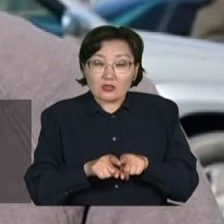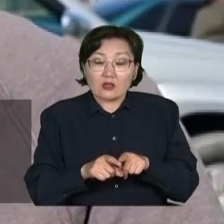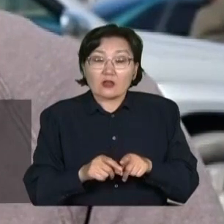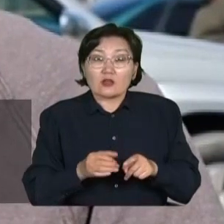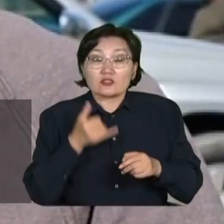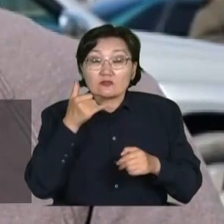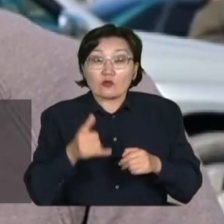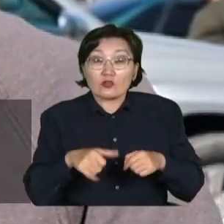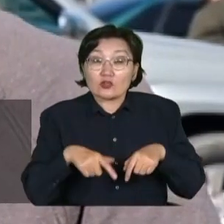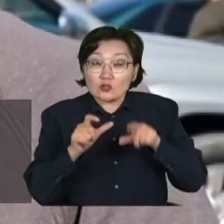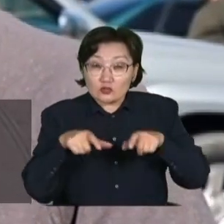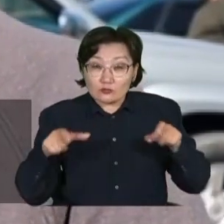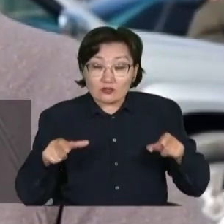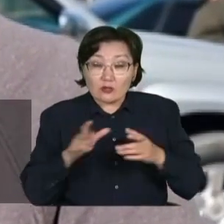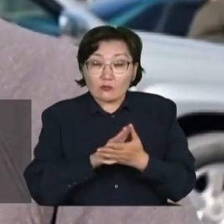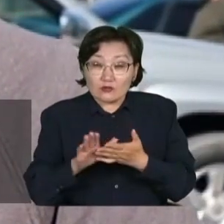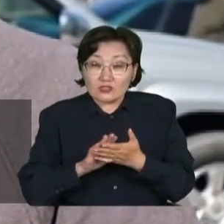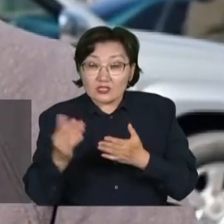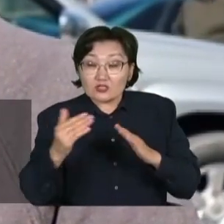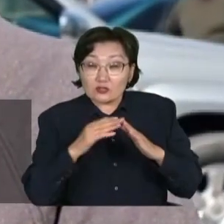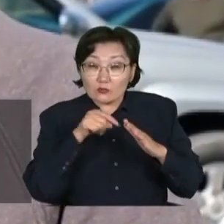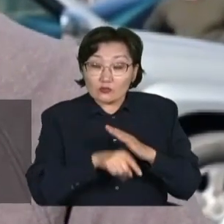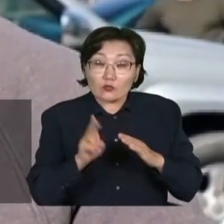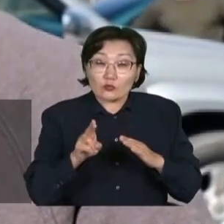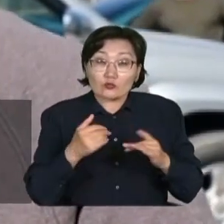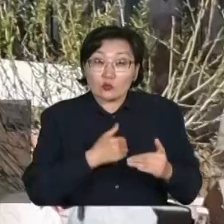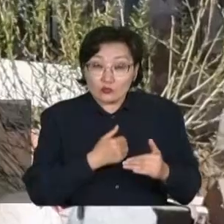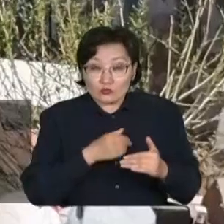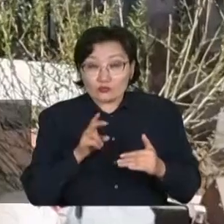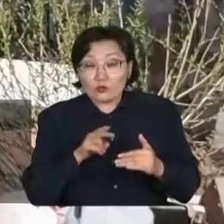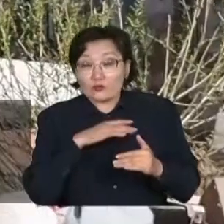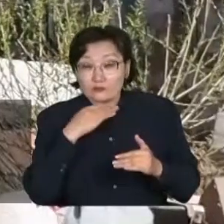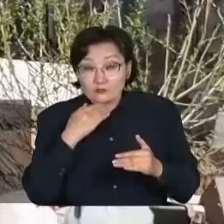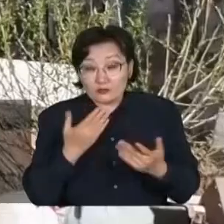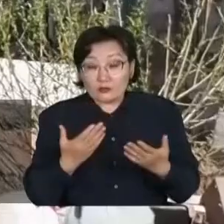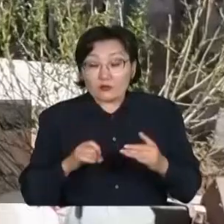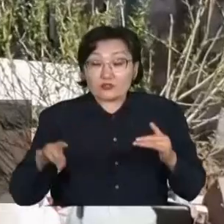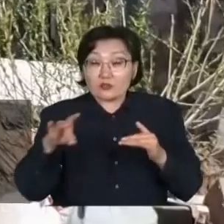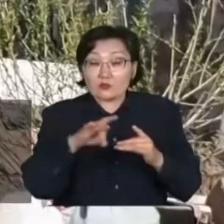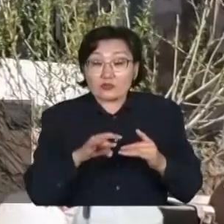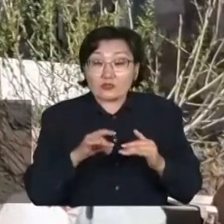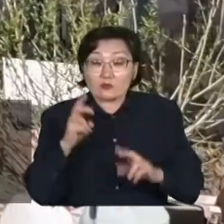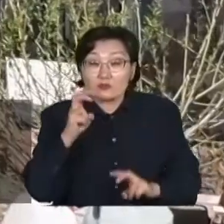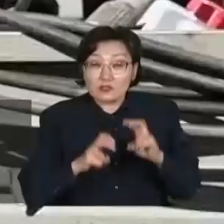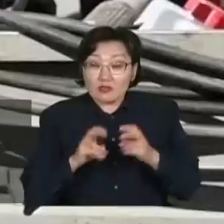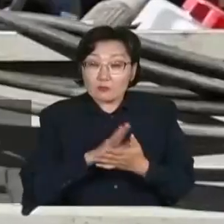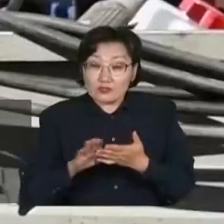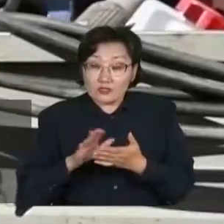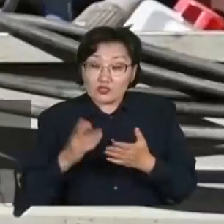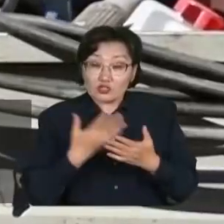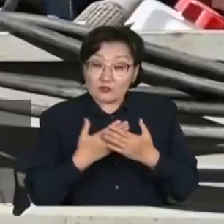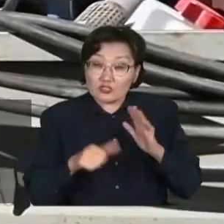жильцы, обрабатываем их нежилые помещения, кто впускает, кто не впускает. Тем временем в районе хромзавода продезинфицировали